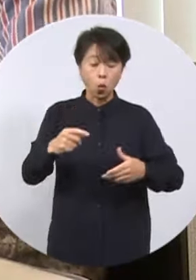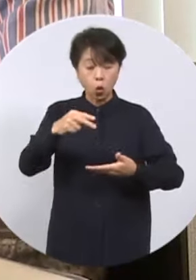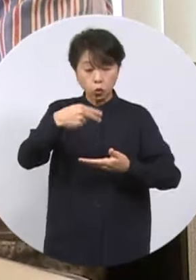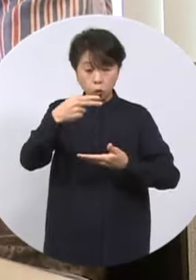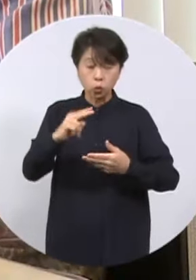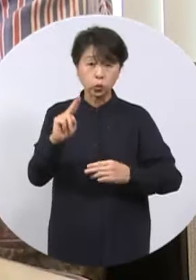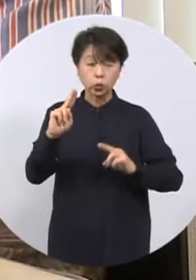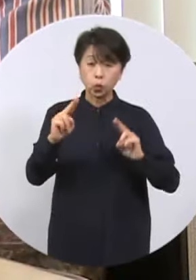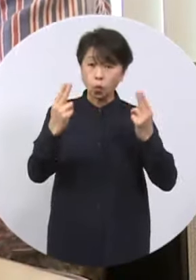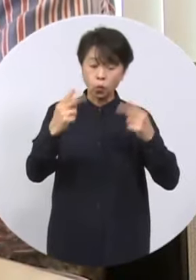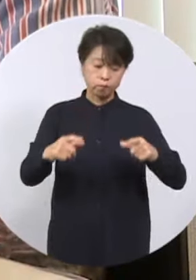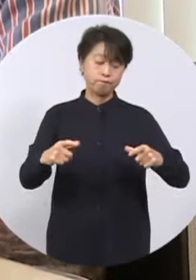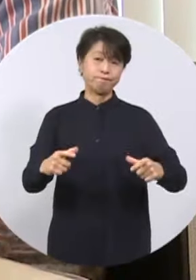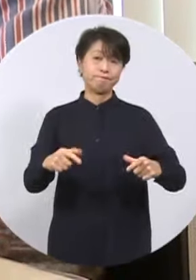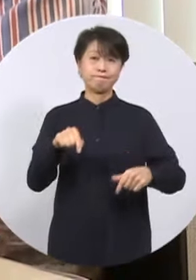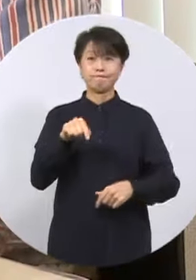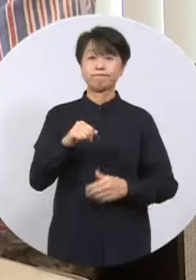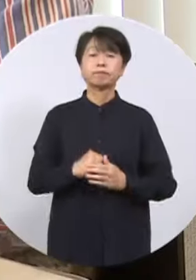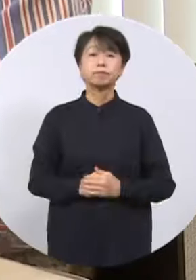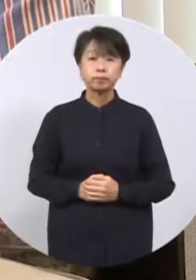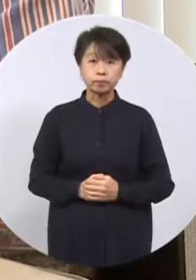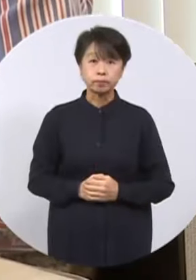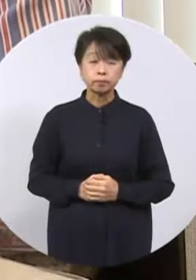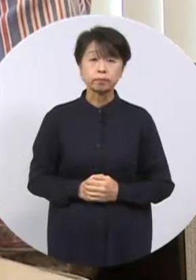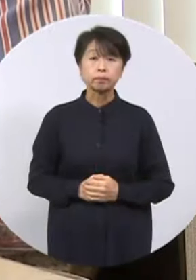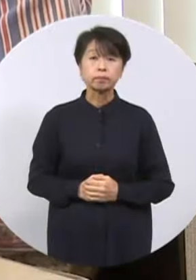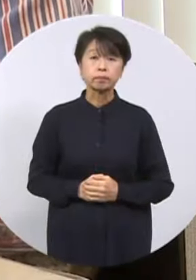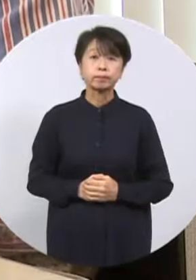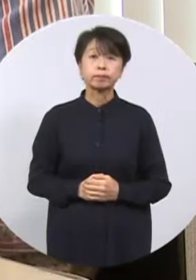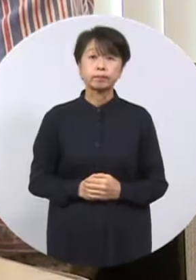に使うための器に、 はい、